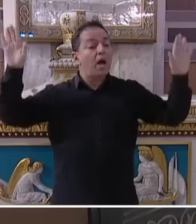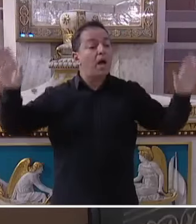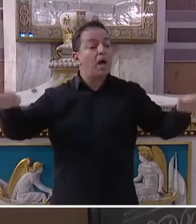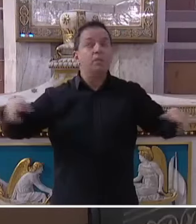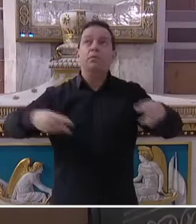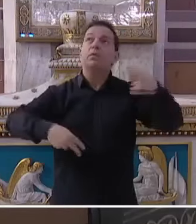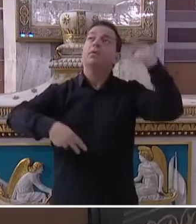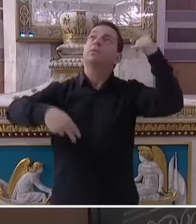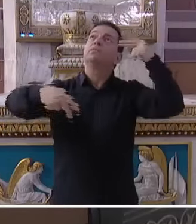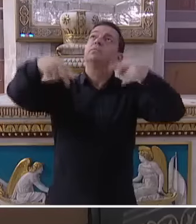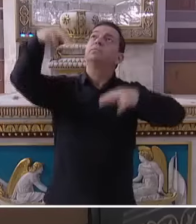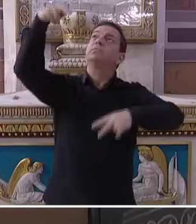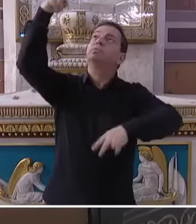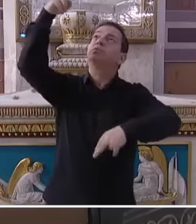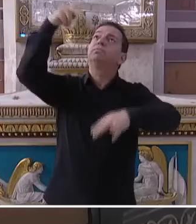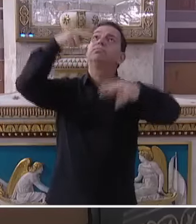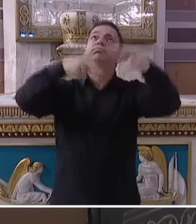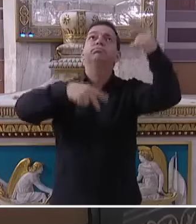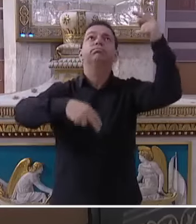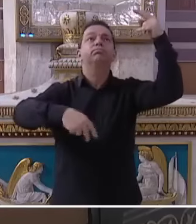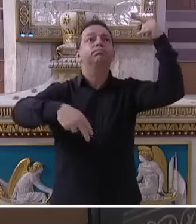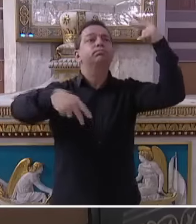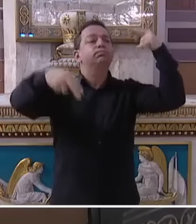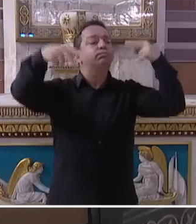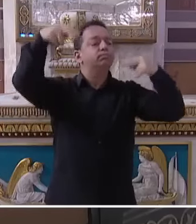αναβαίνοντας και